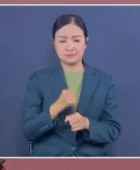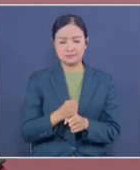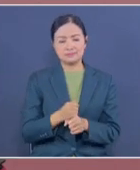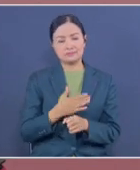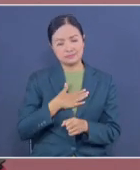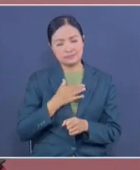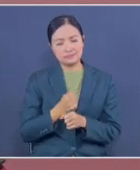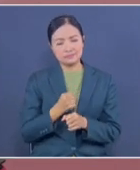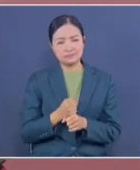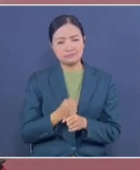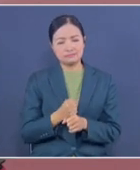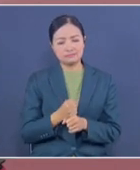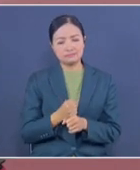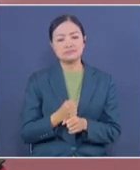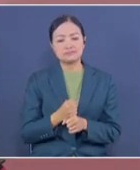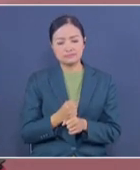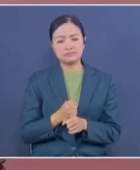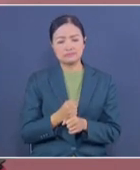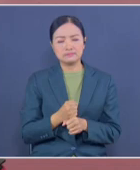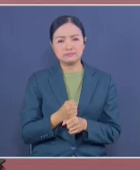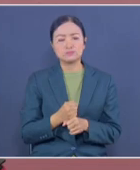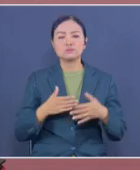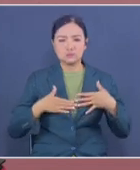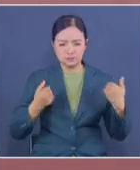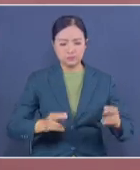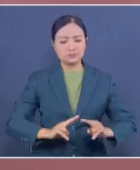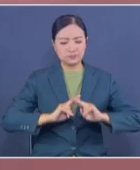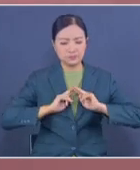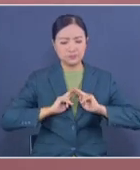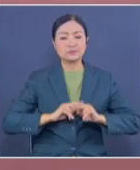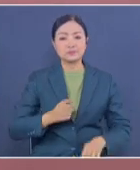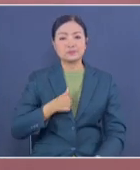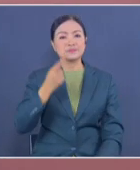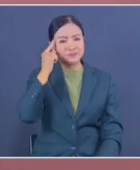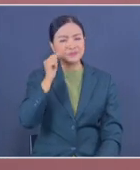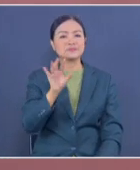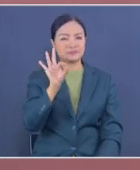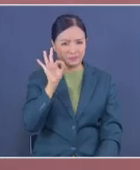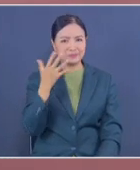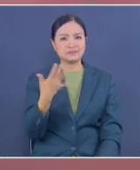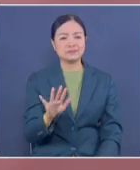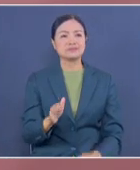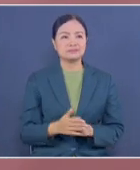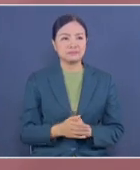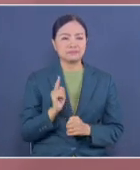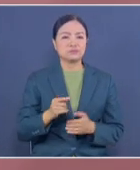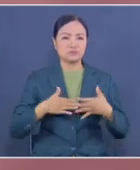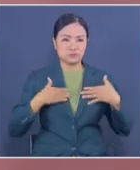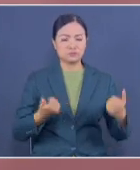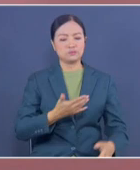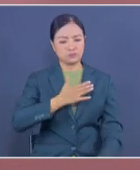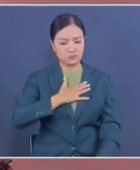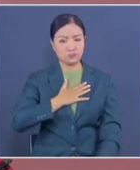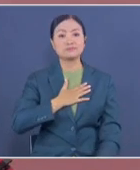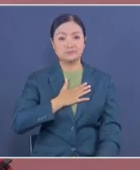ที่ถือว่ามันเป็นสิ่งที่เป็นความสุขของเราแมทว่าแมทเลือกแล้วว่ามันเป็นความสุขของแมทค่ะ